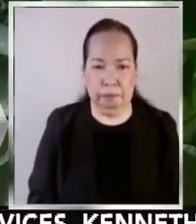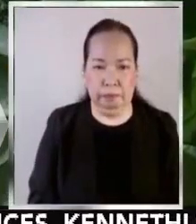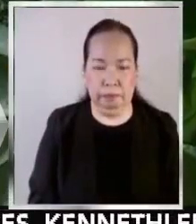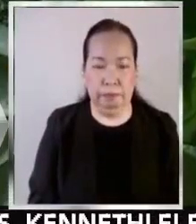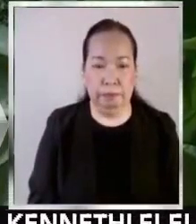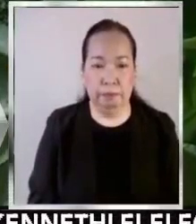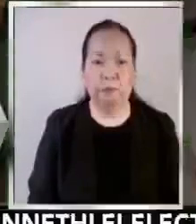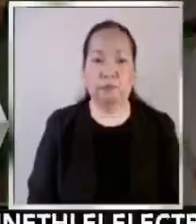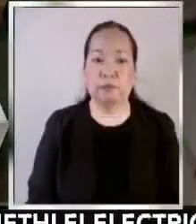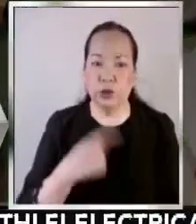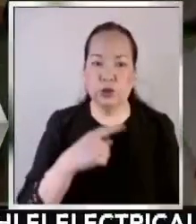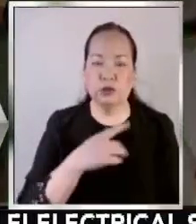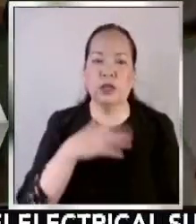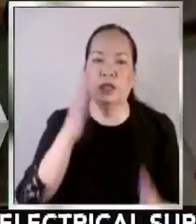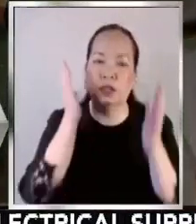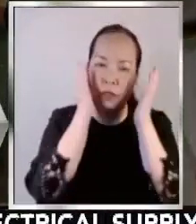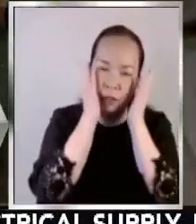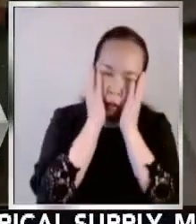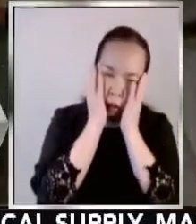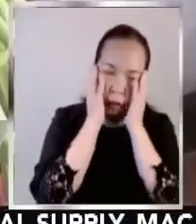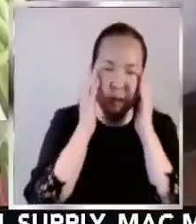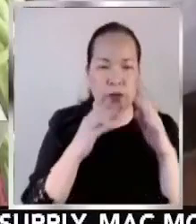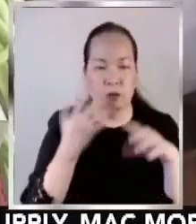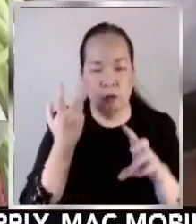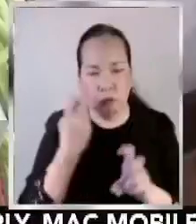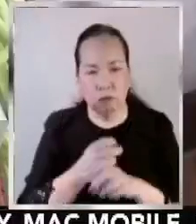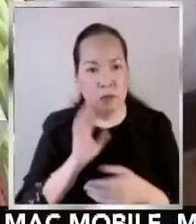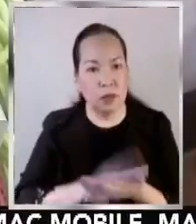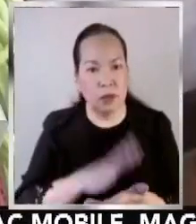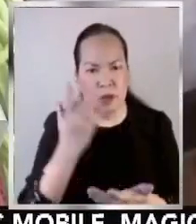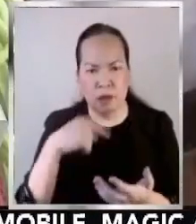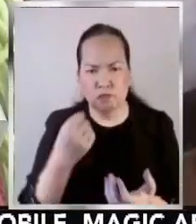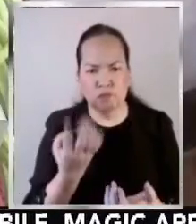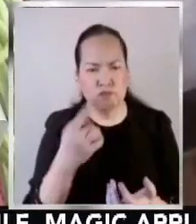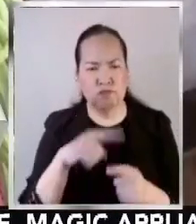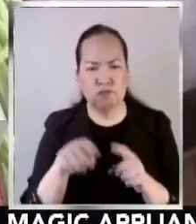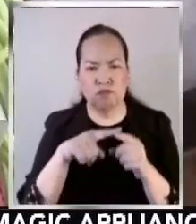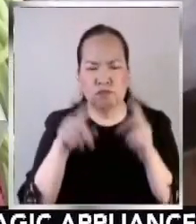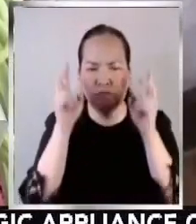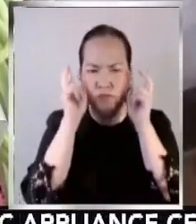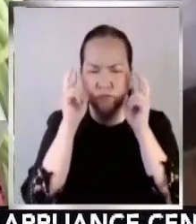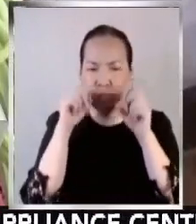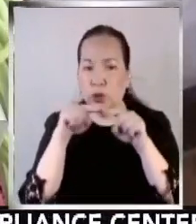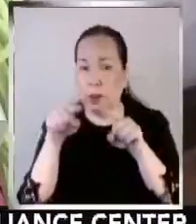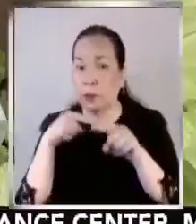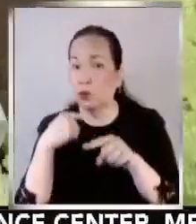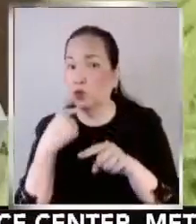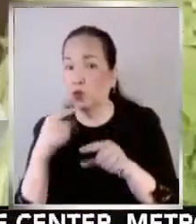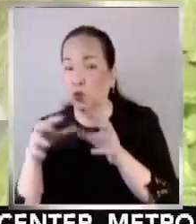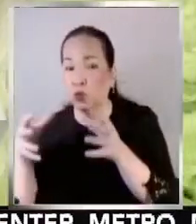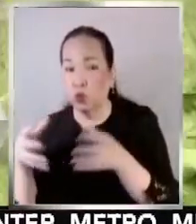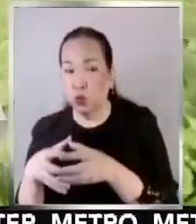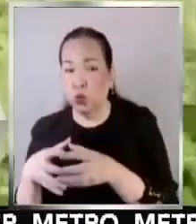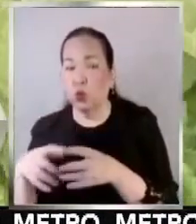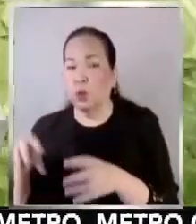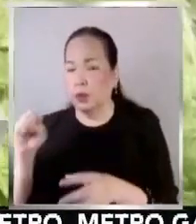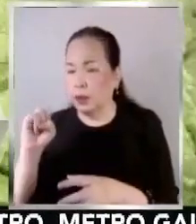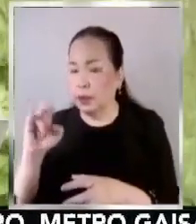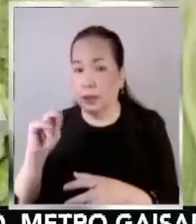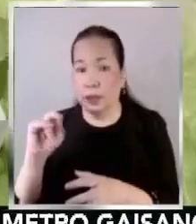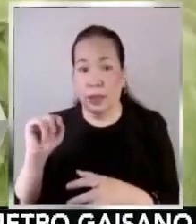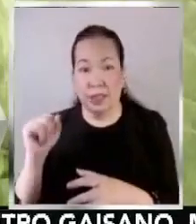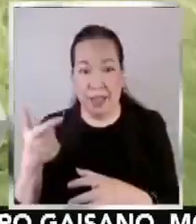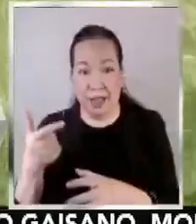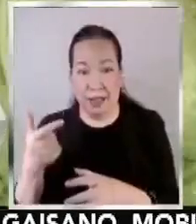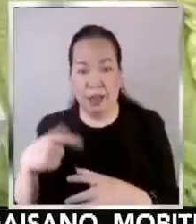Mapapa-oh my gulay ka sa presyo ng ilang gulay, sabi ng SINAG o Samahang Industriya ng Agrikultura, dahil yan sa masamang